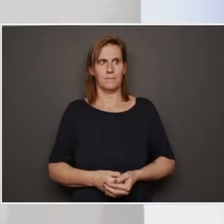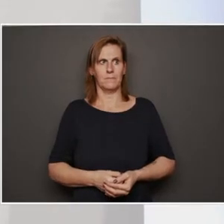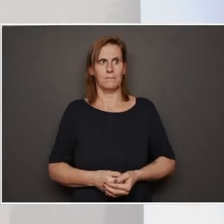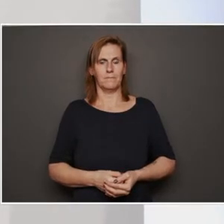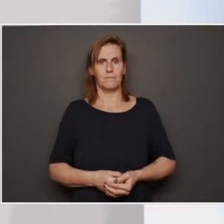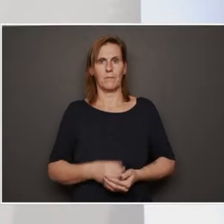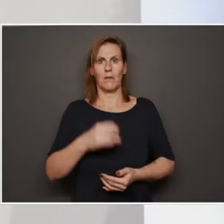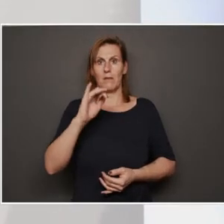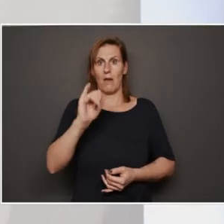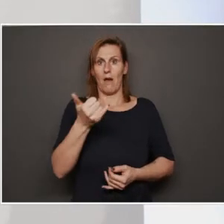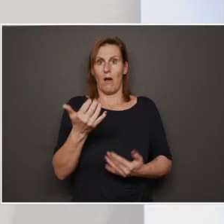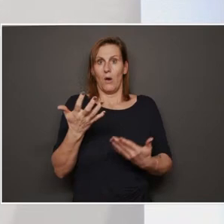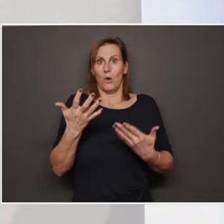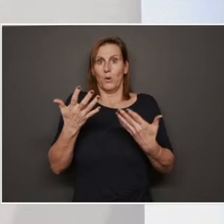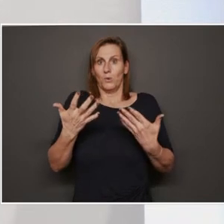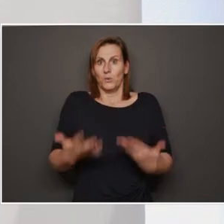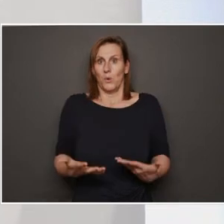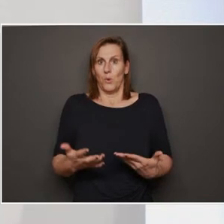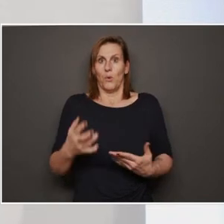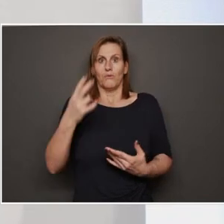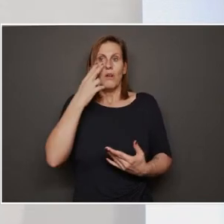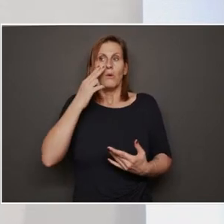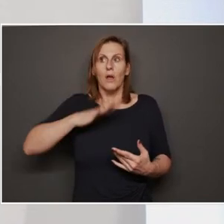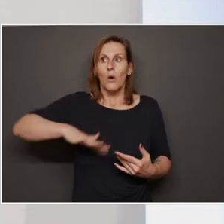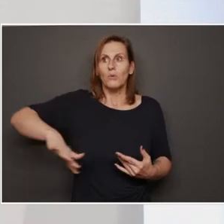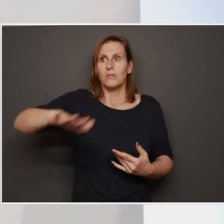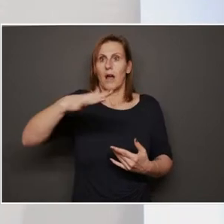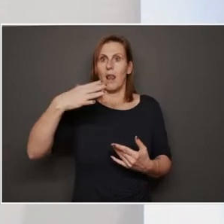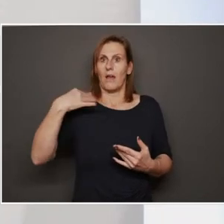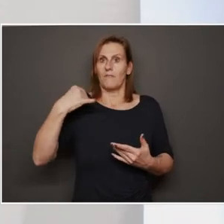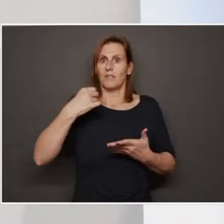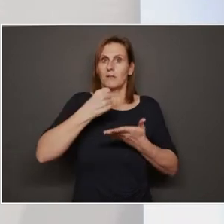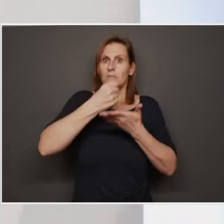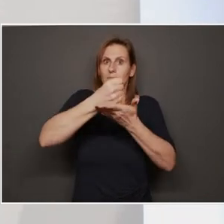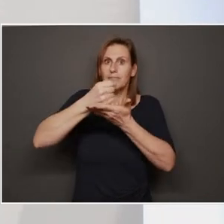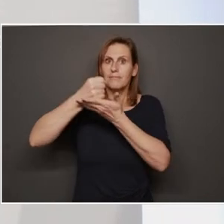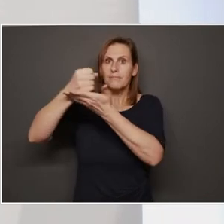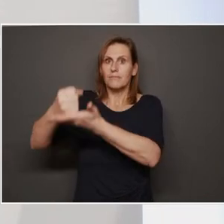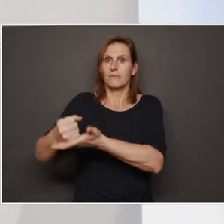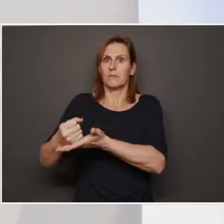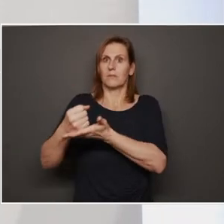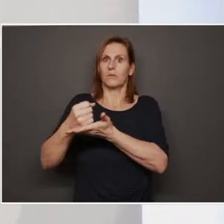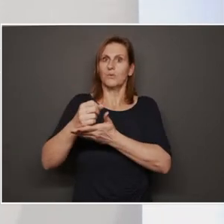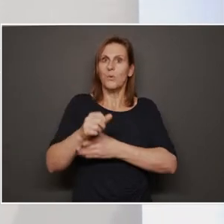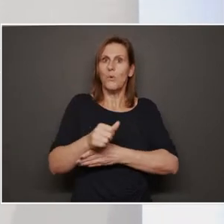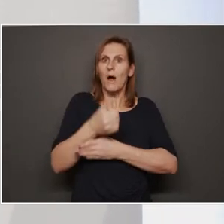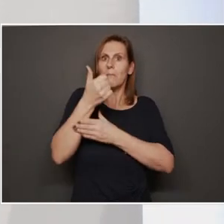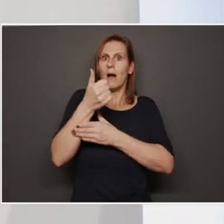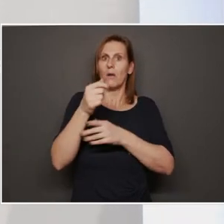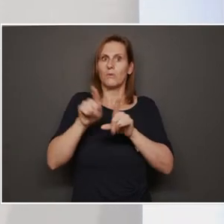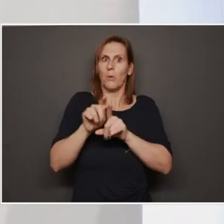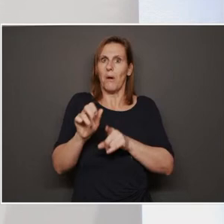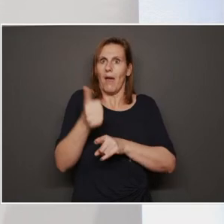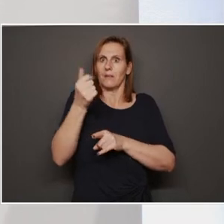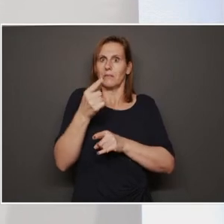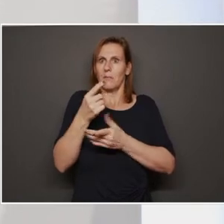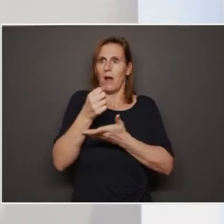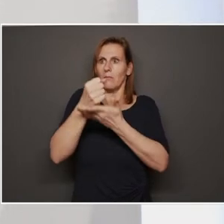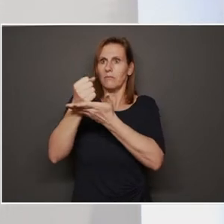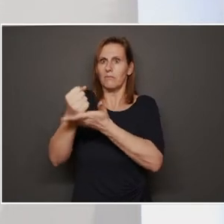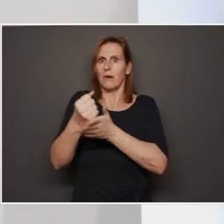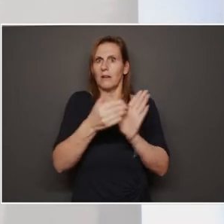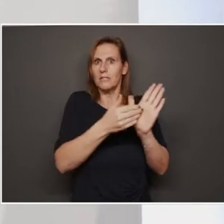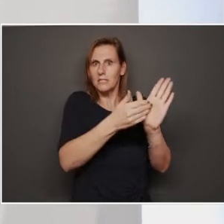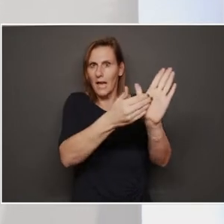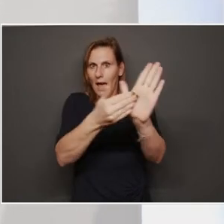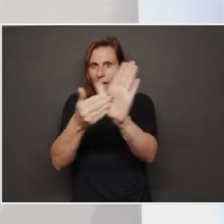Ja, und damit haben wir alle wieder ausgezeichneten und erst ausgezeichneten Betriebe vorgestellt. Noch einmal